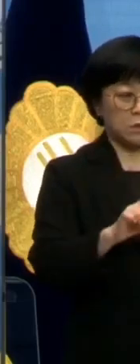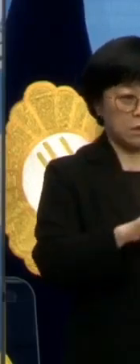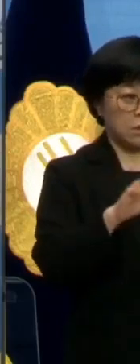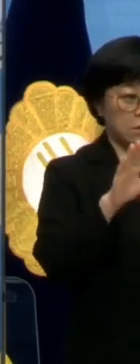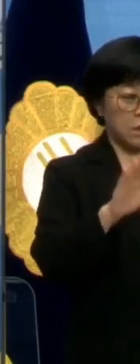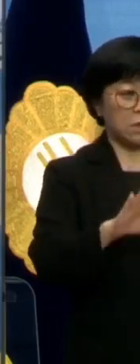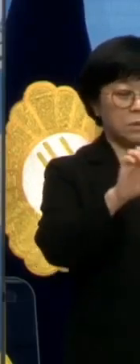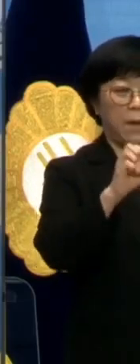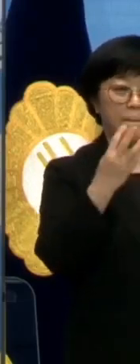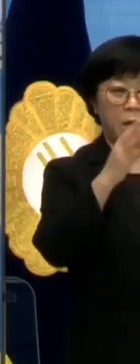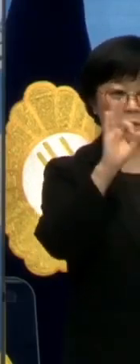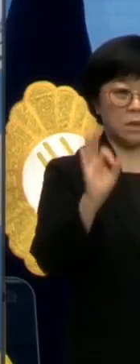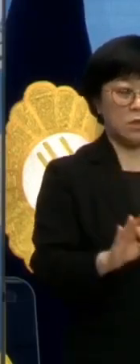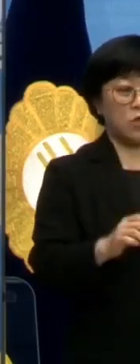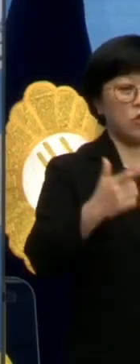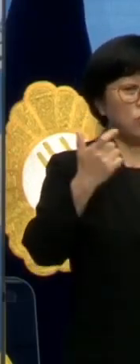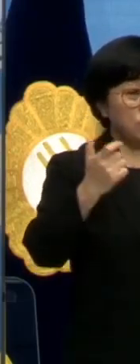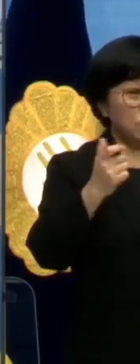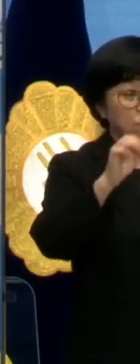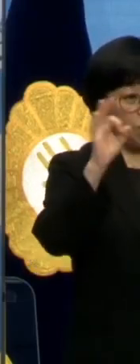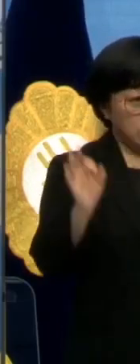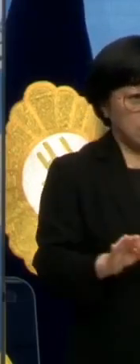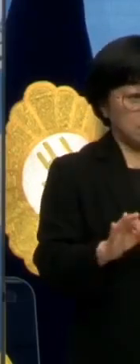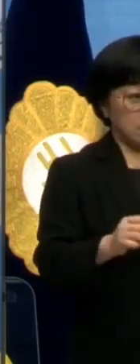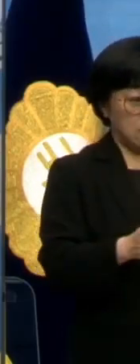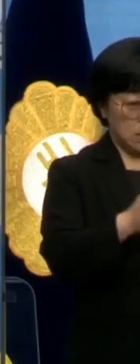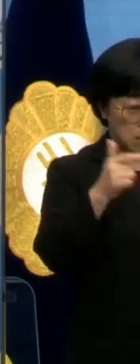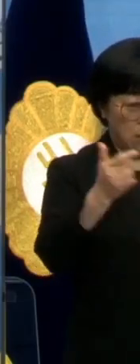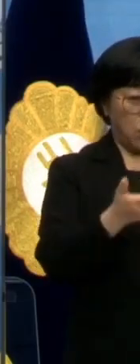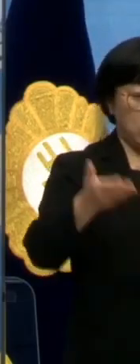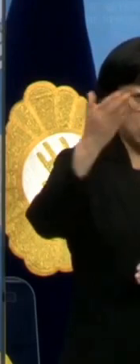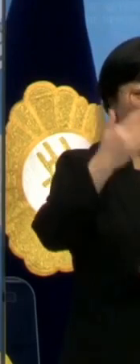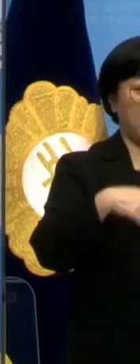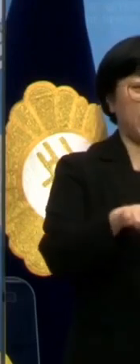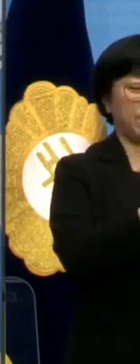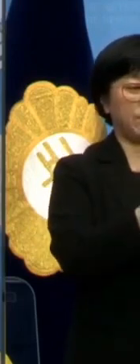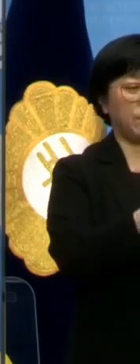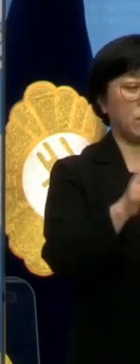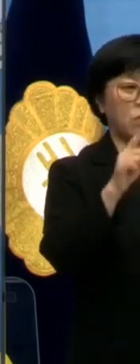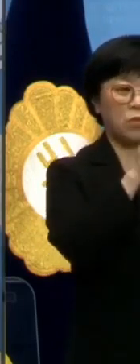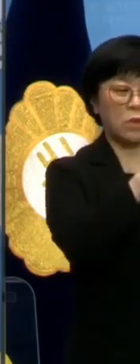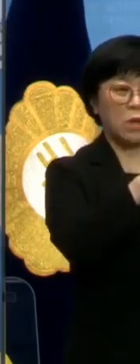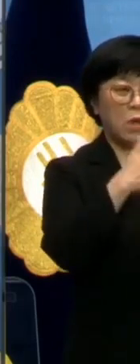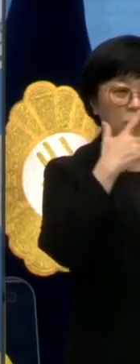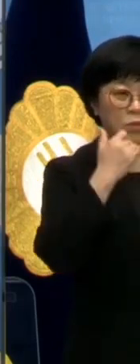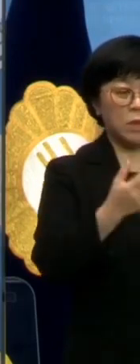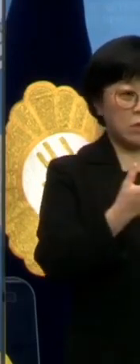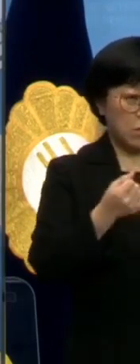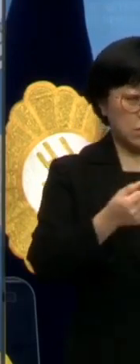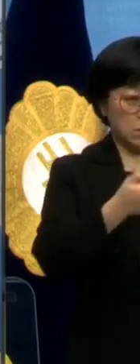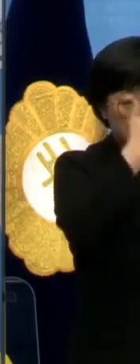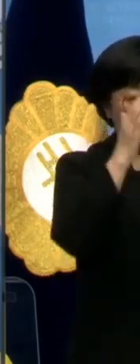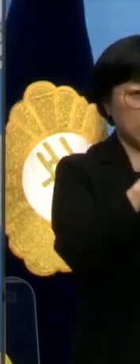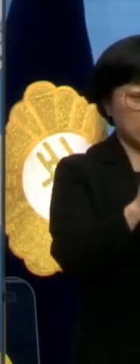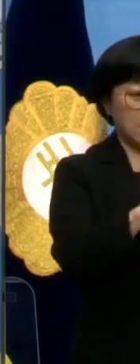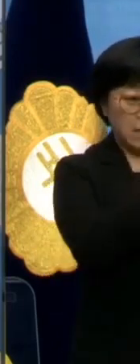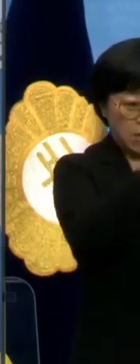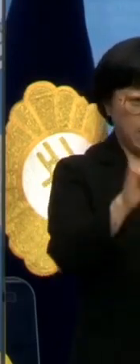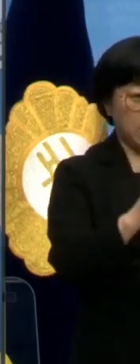현행 43%에서 60% 이상으로 상향하는 것이고, 또 하나는 부모님과 떨어져 사는 청년